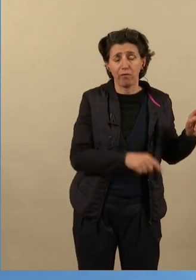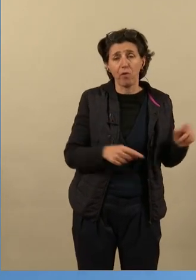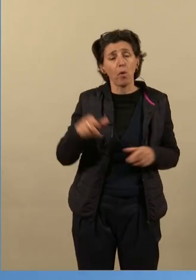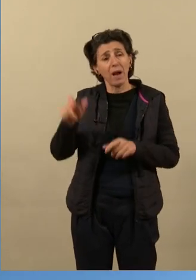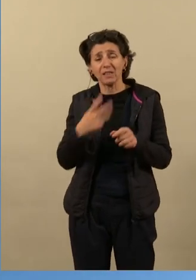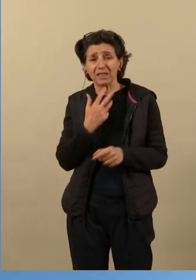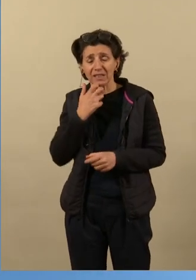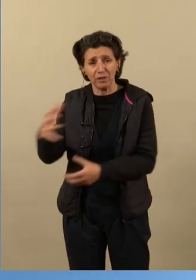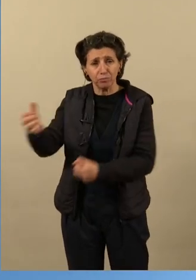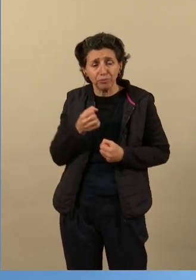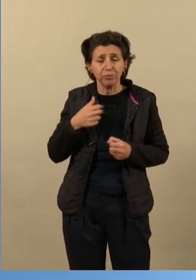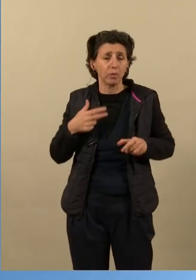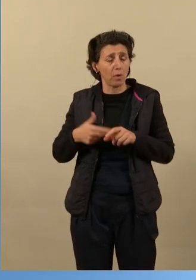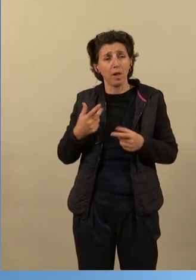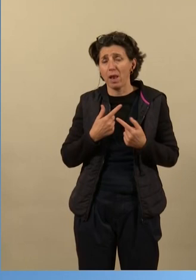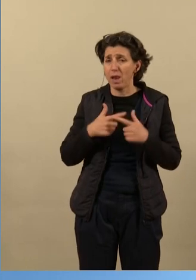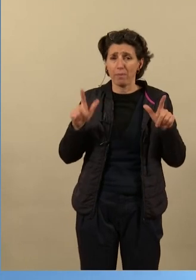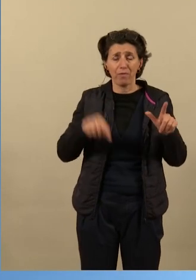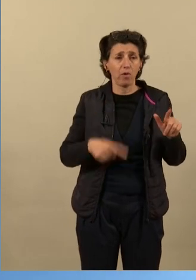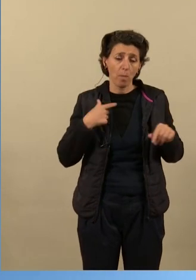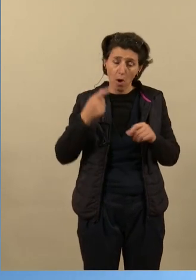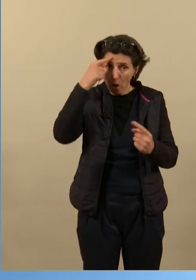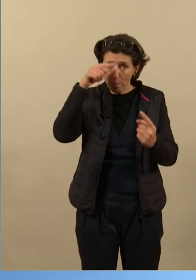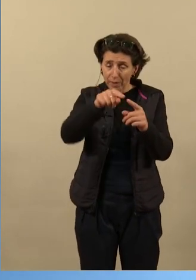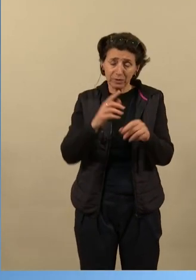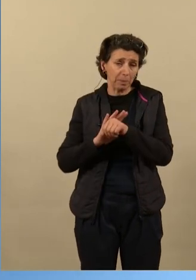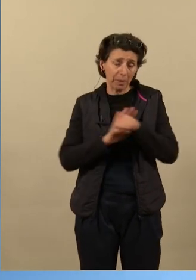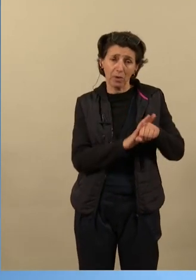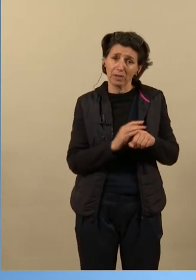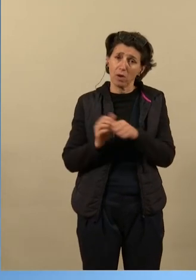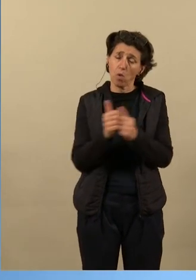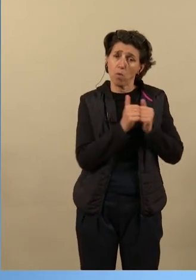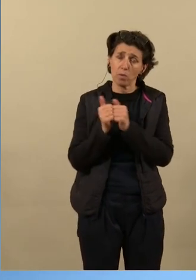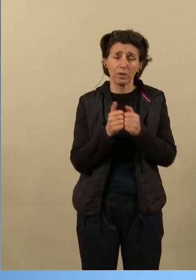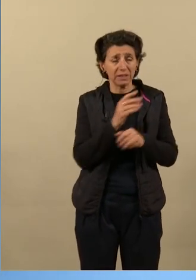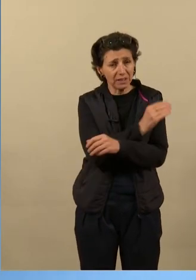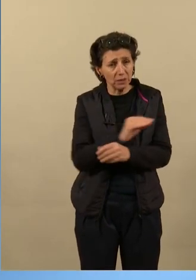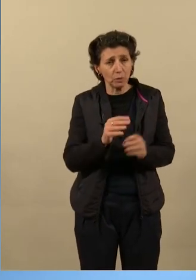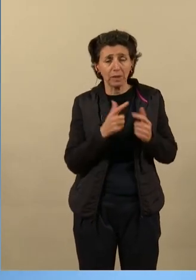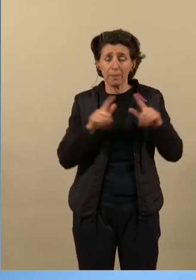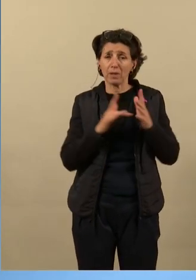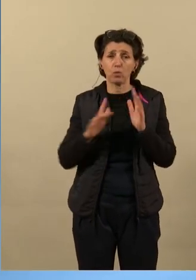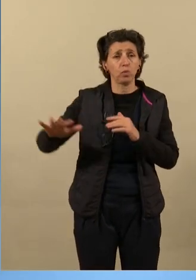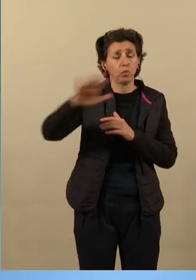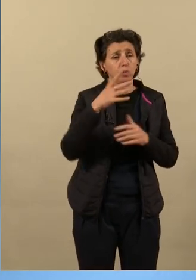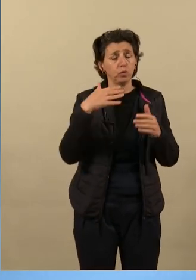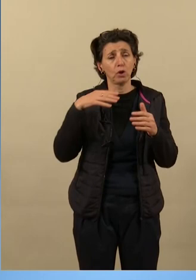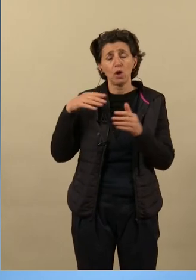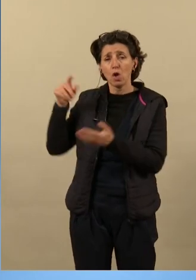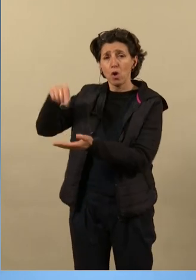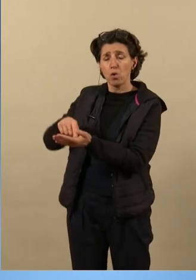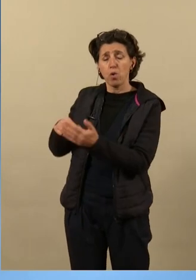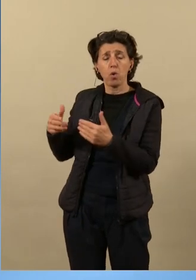notre priorité absolue et commune pour la paix la sécurité et la liberté de tous au Proche Orient la ville de